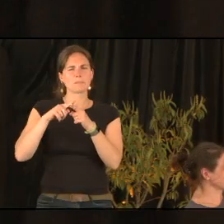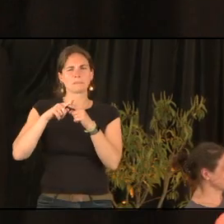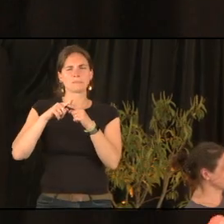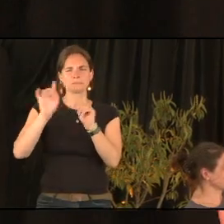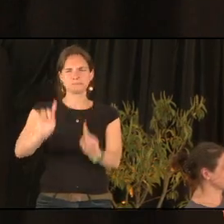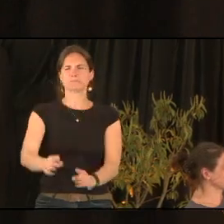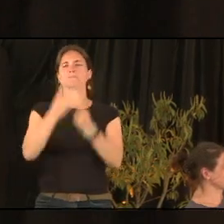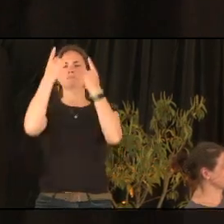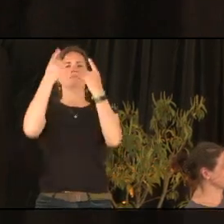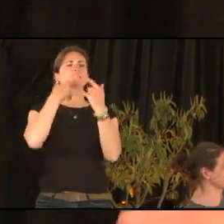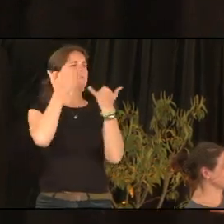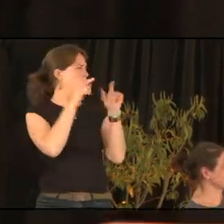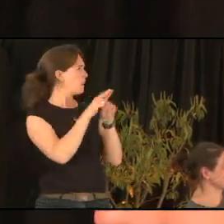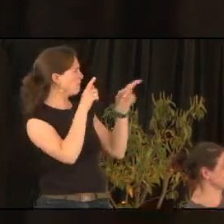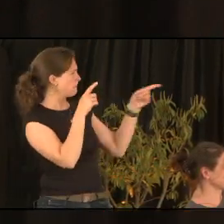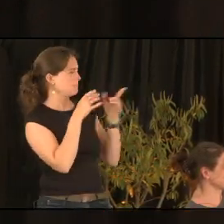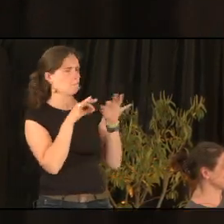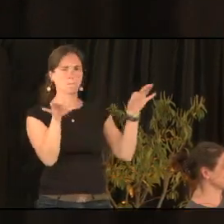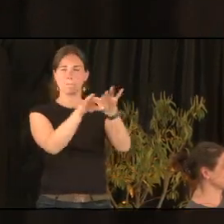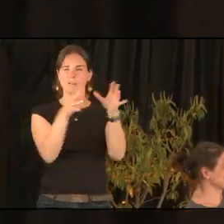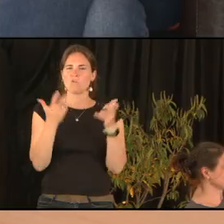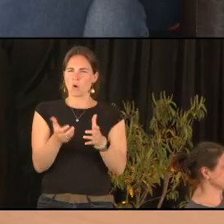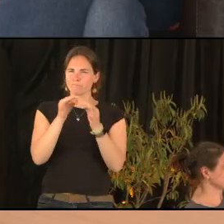igloo intérieur. J'en ai pris que trois, mais